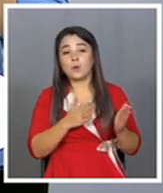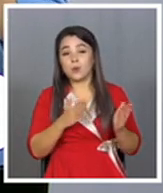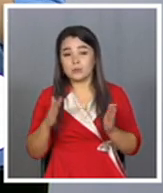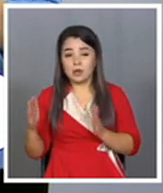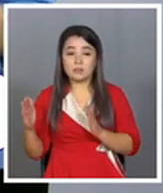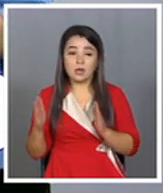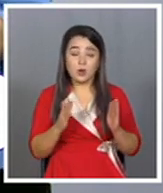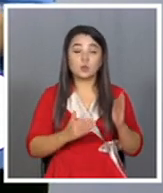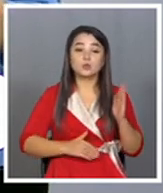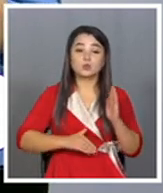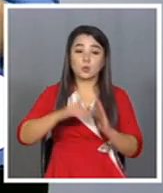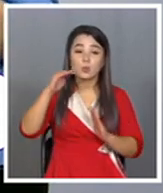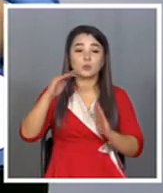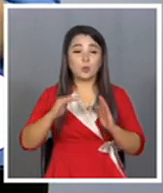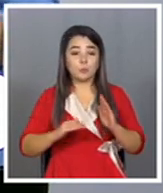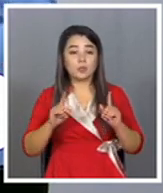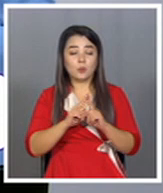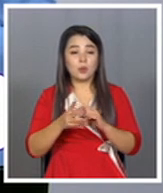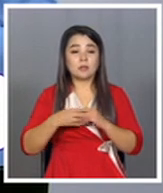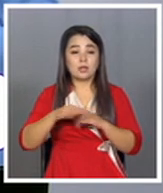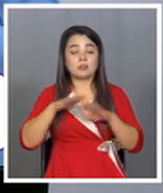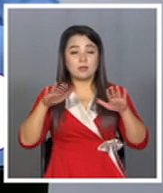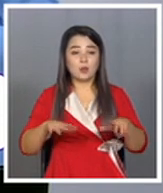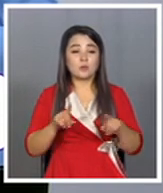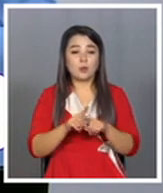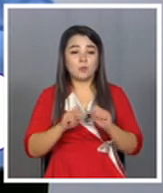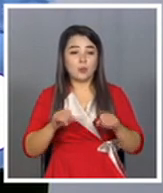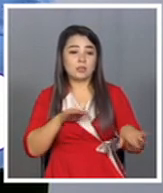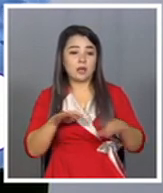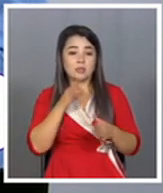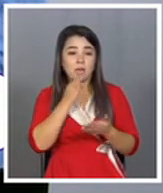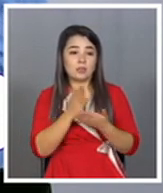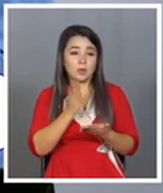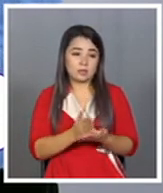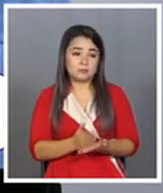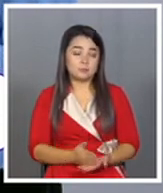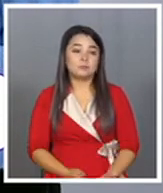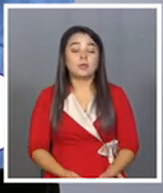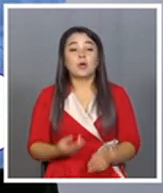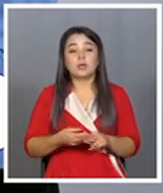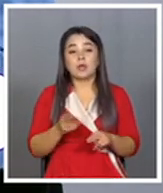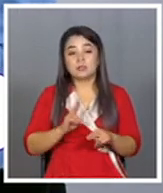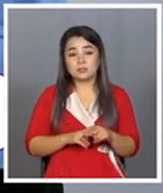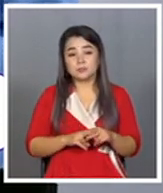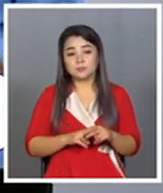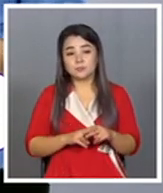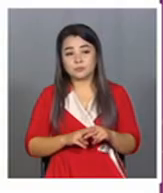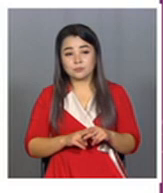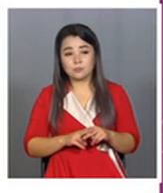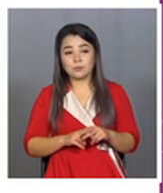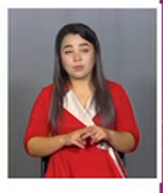олар жоғары, төмен бағытта да қозғалуы мүмкін дейді. Яғни,